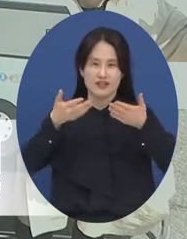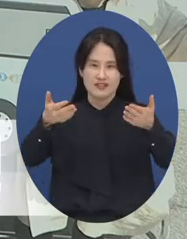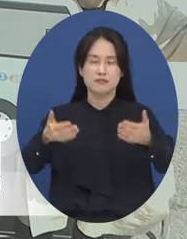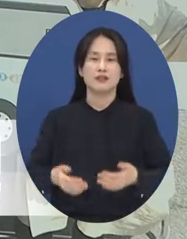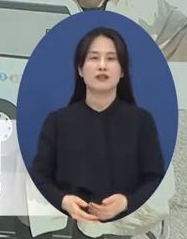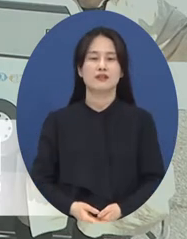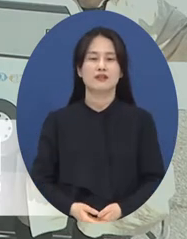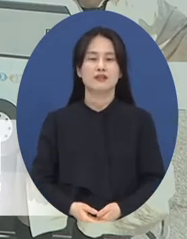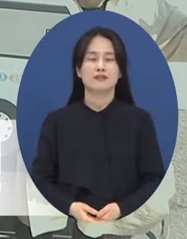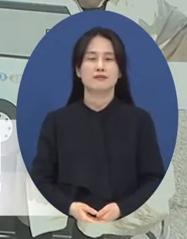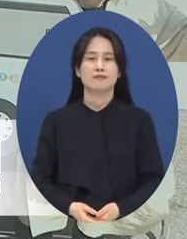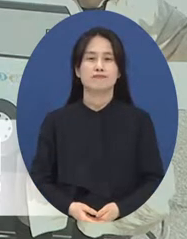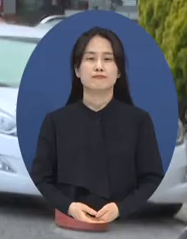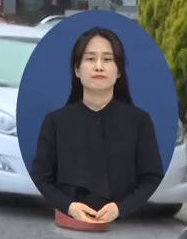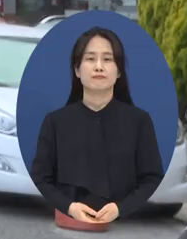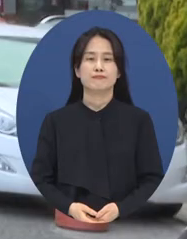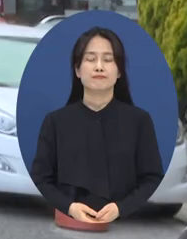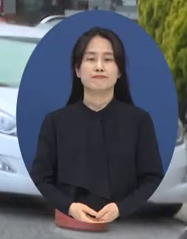동행 취재했습니다.